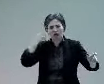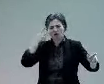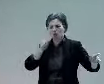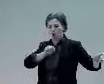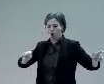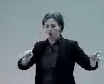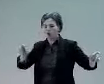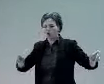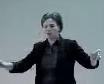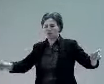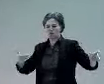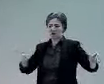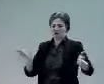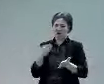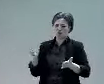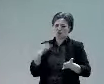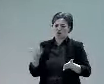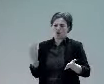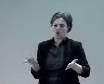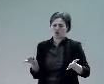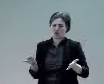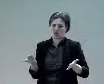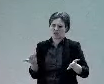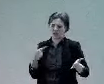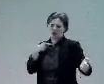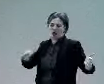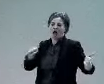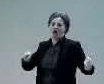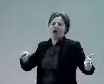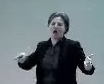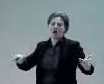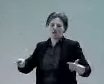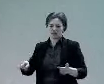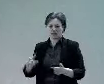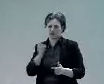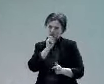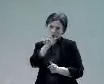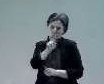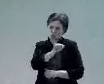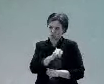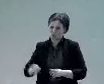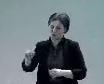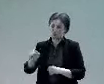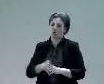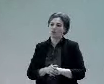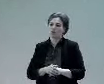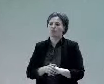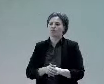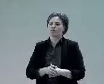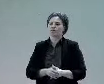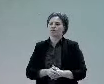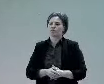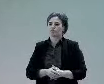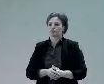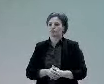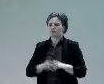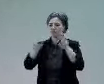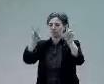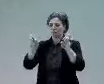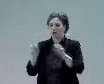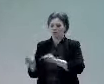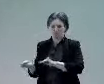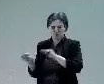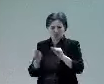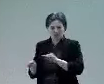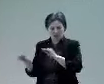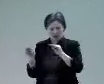straniero il capro espiatorio più semplice. E davvero vi faccio un ultimo appello, una risposta altra anche sul tema migratorio.